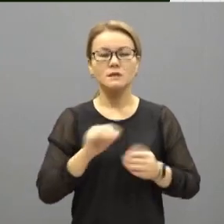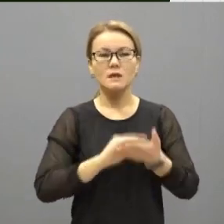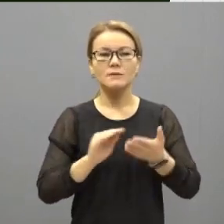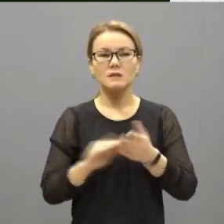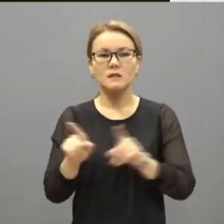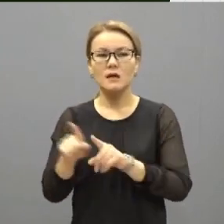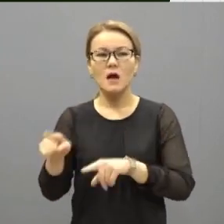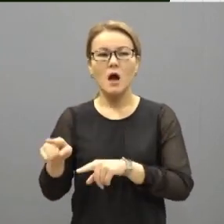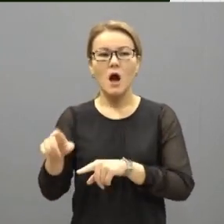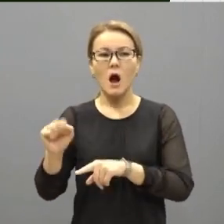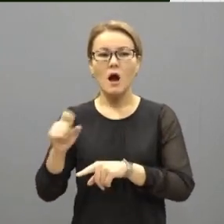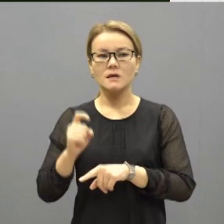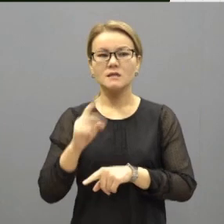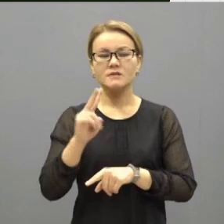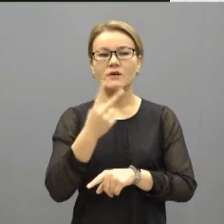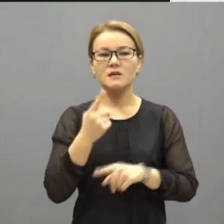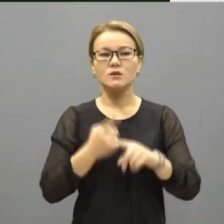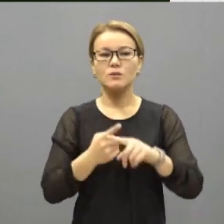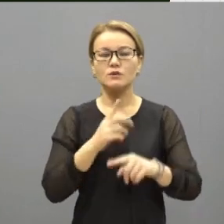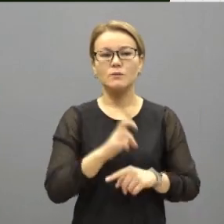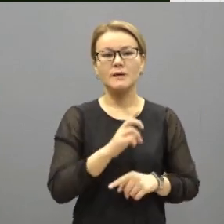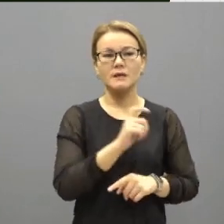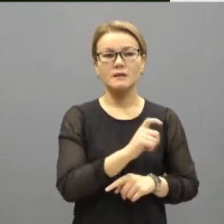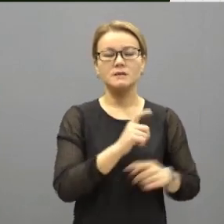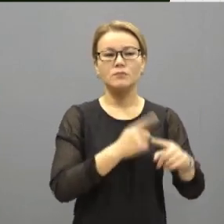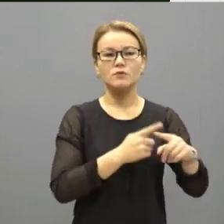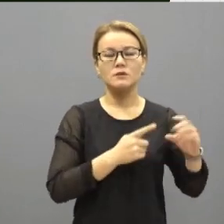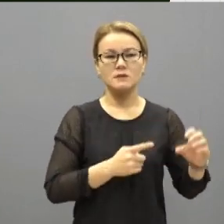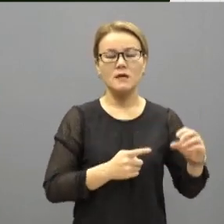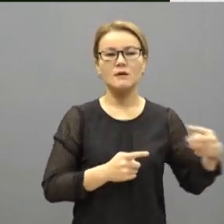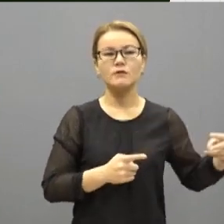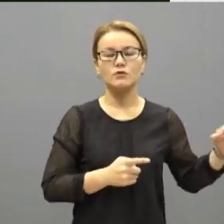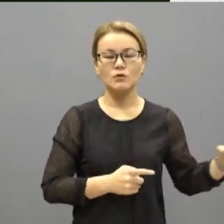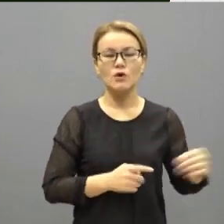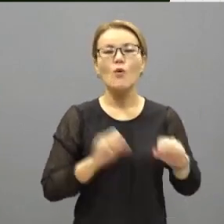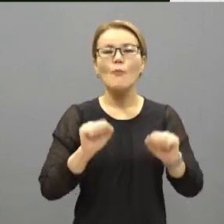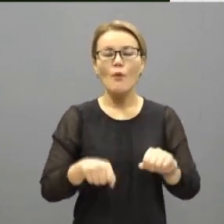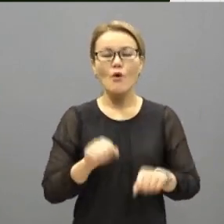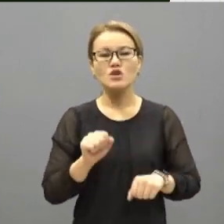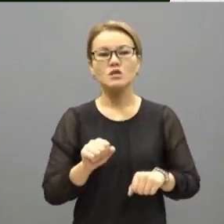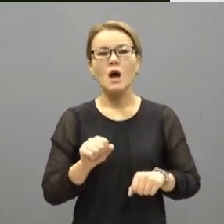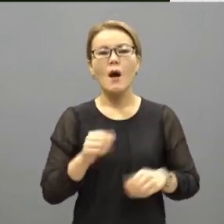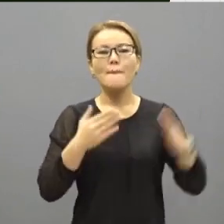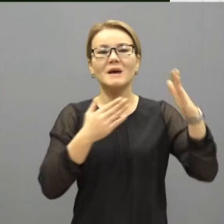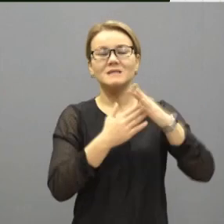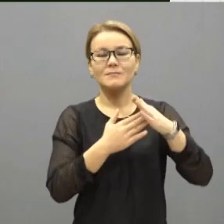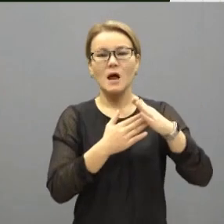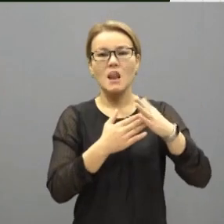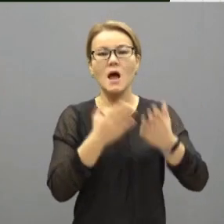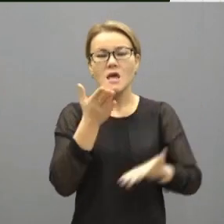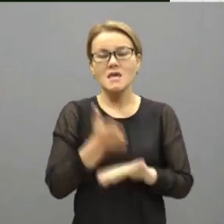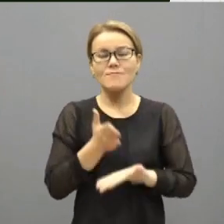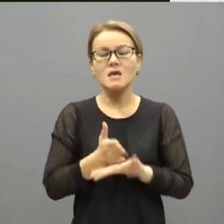как ах в квадрате плюс bx плюс c равно нулю, может максимально иметь два